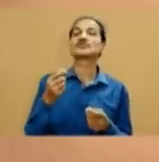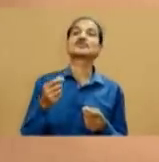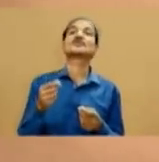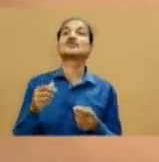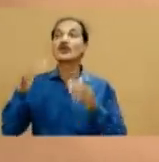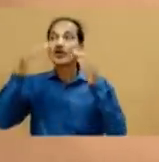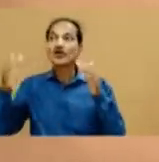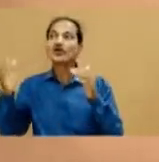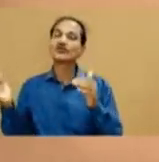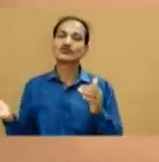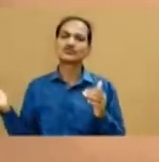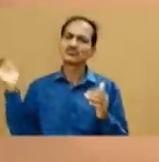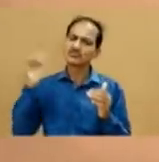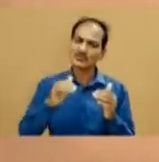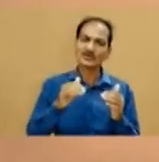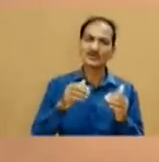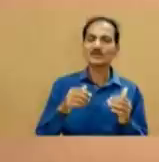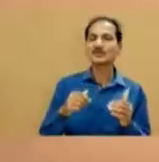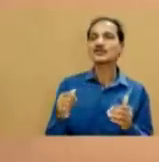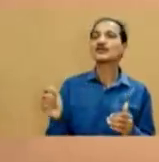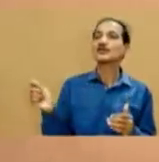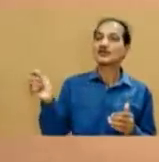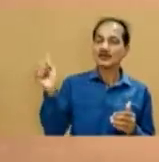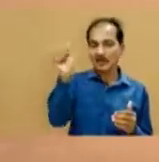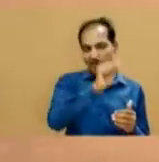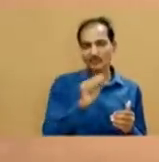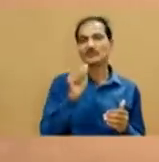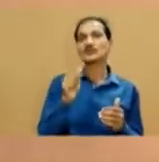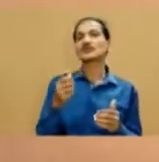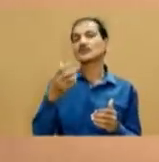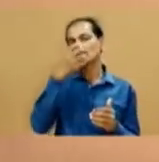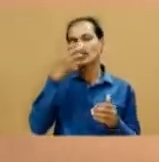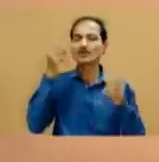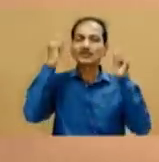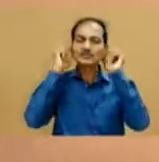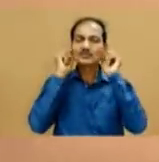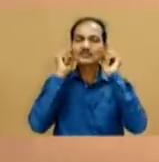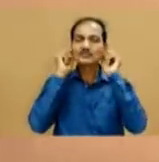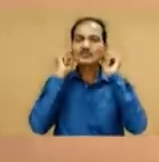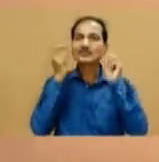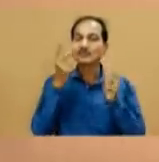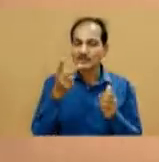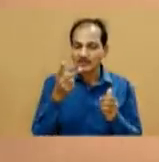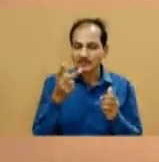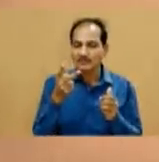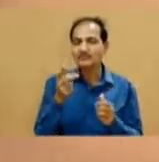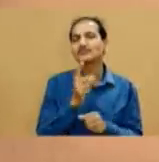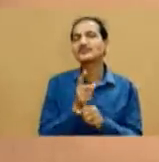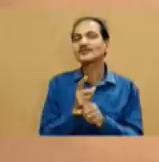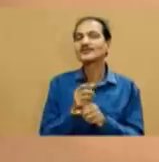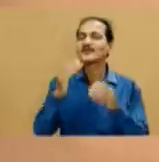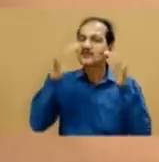मु आपण संग कथा होची तनु वर्तमान मास्क पिंधिनी किंतु एठी ओलेबा मात्रे मास्क पिंधिबी घरे पहुँचबा